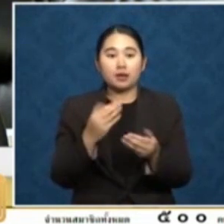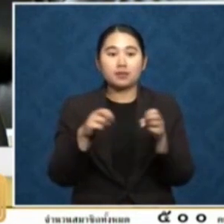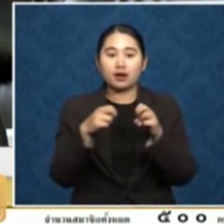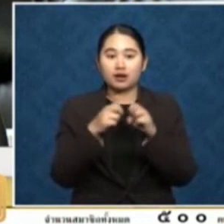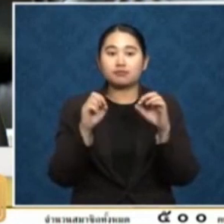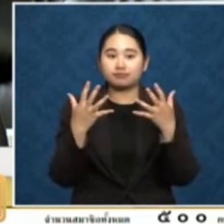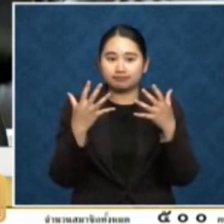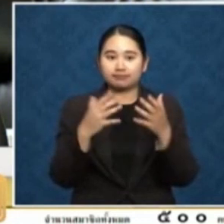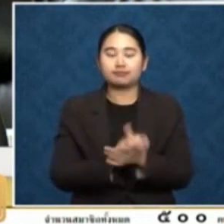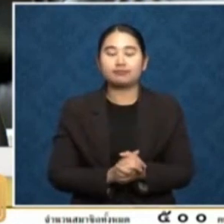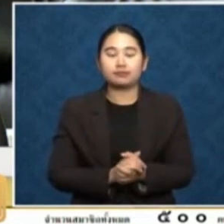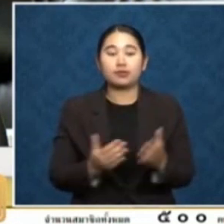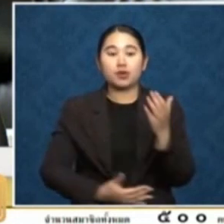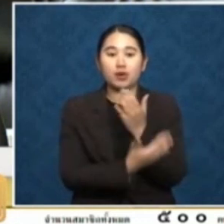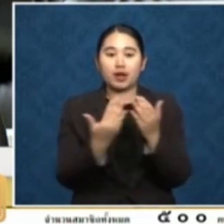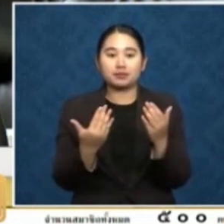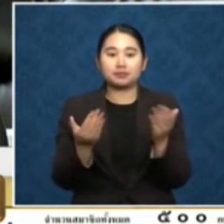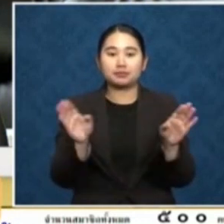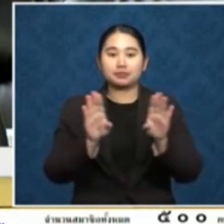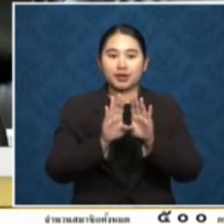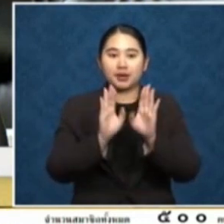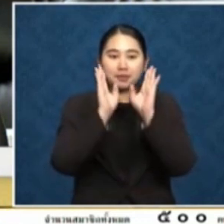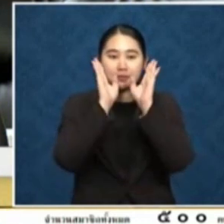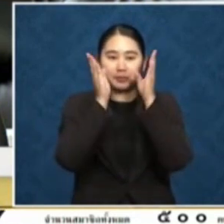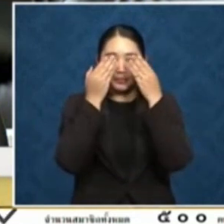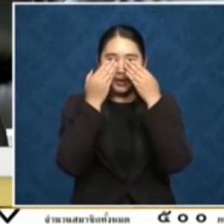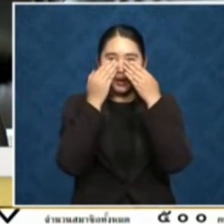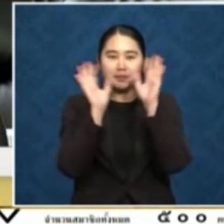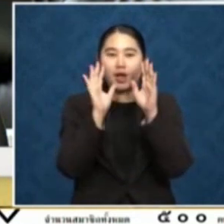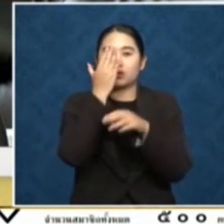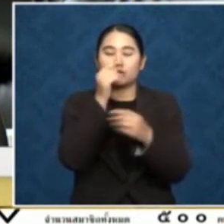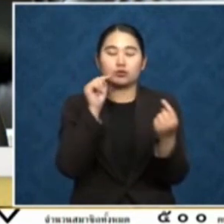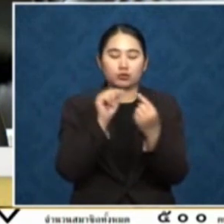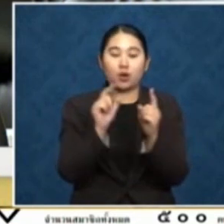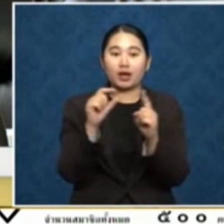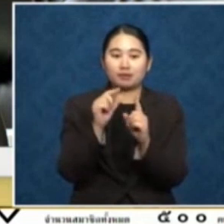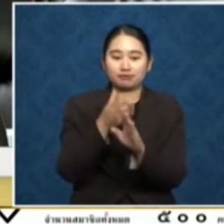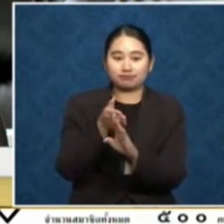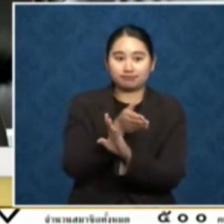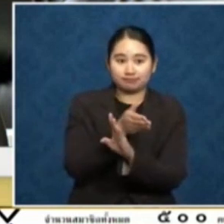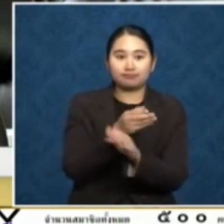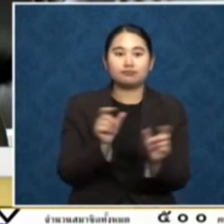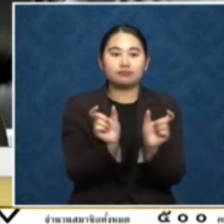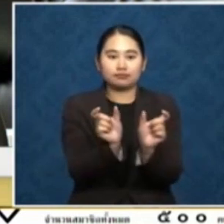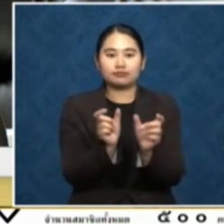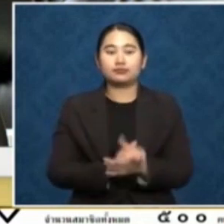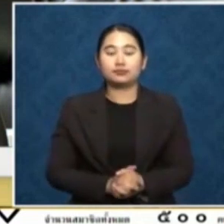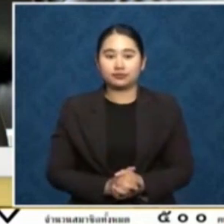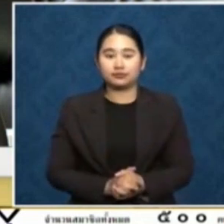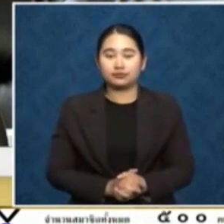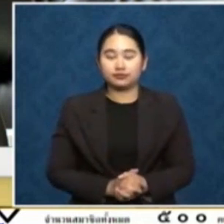หนึ่งและไม่ควรถูกปิดกั้นเพราะถูกจำกัดเพียงคำหน้าน